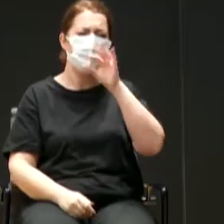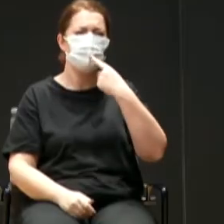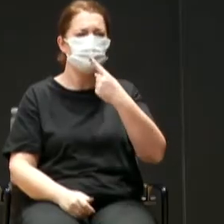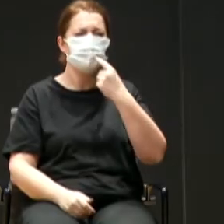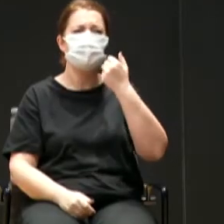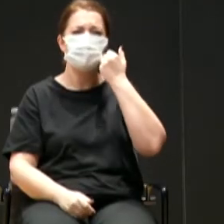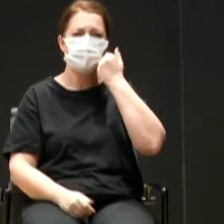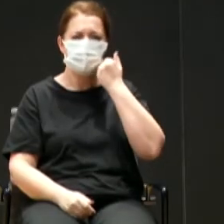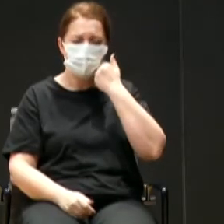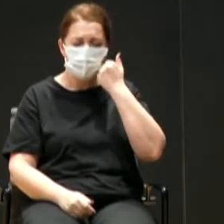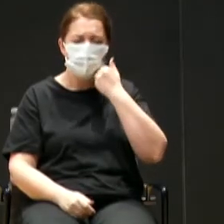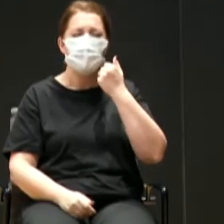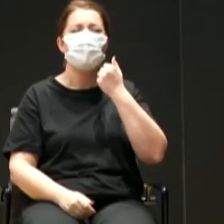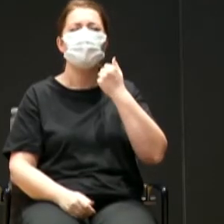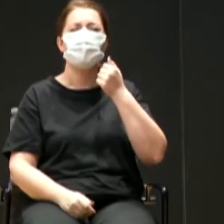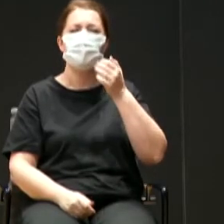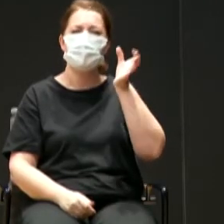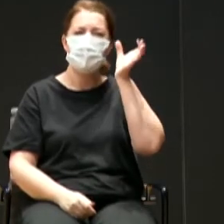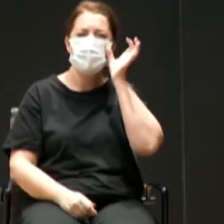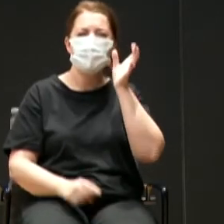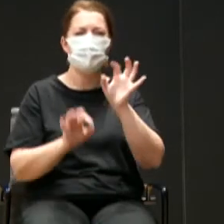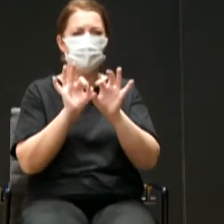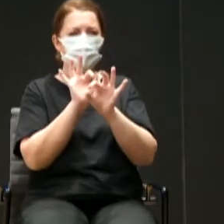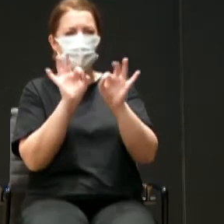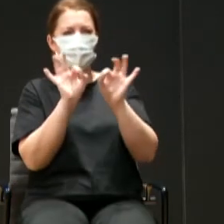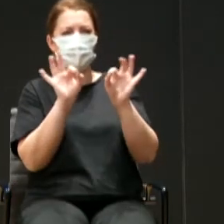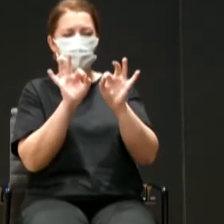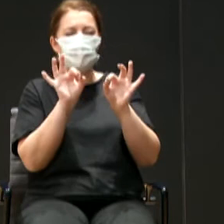Başkan bakın. Yalan ve algı siyasetiyle